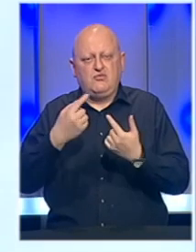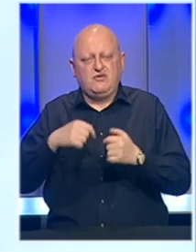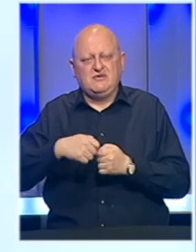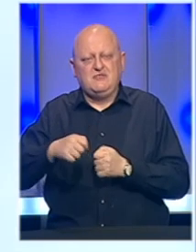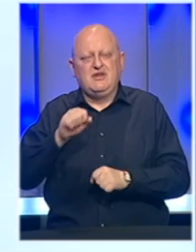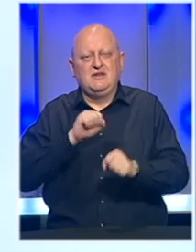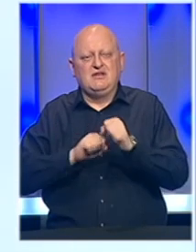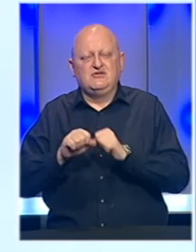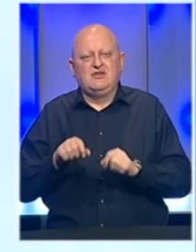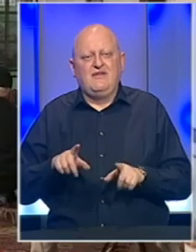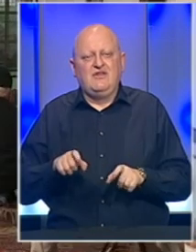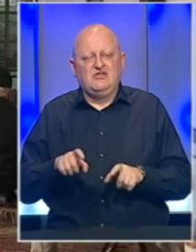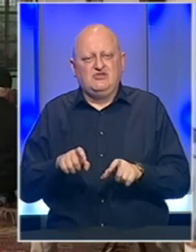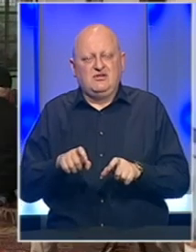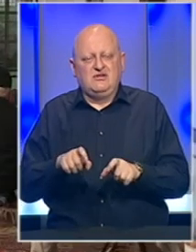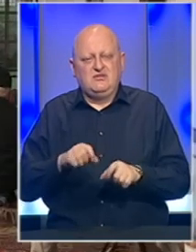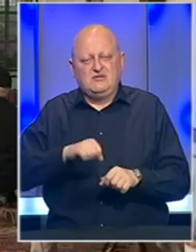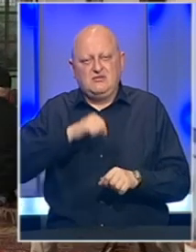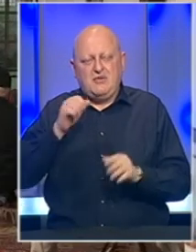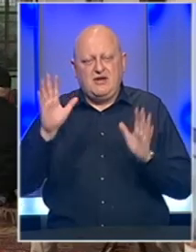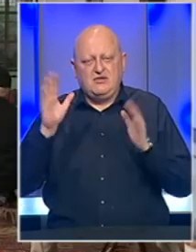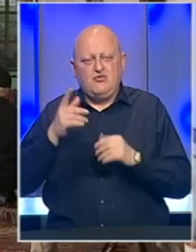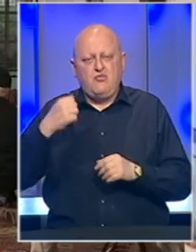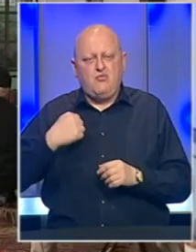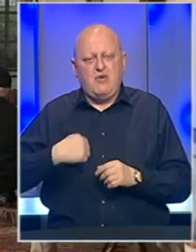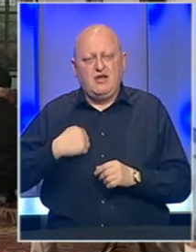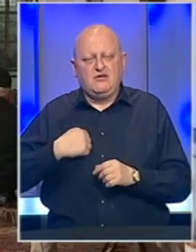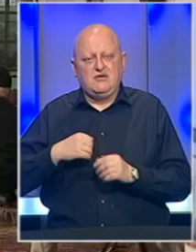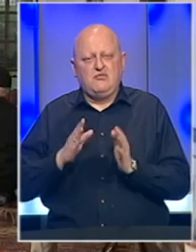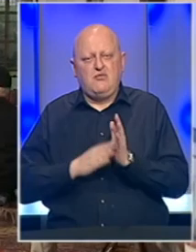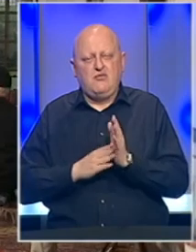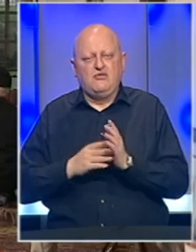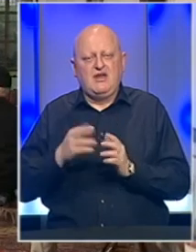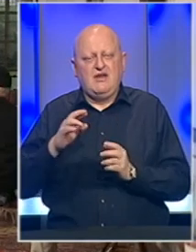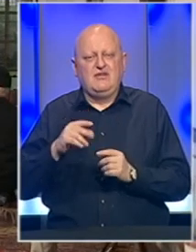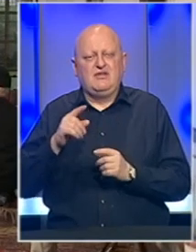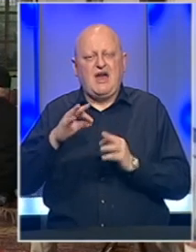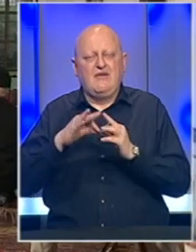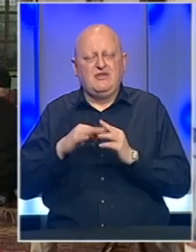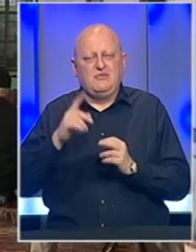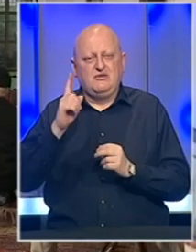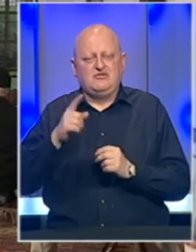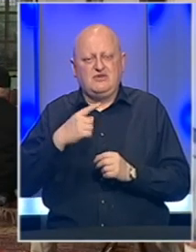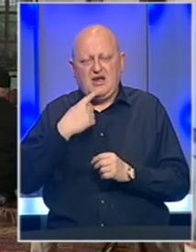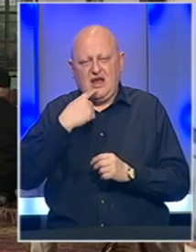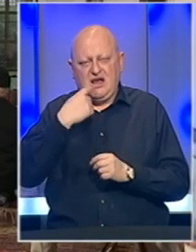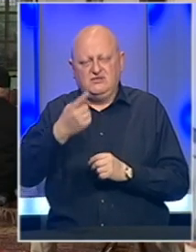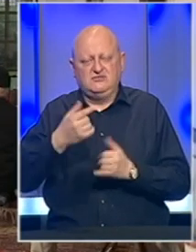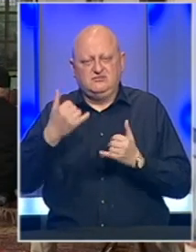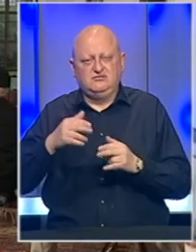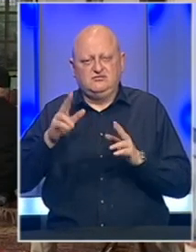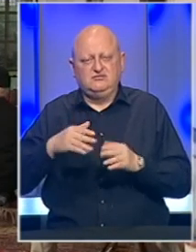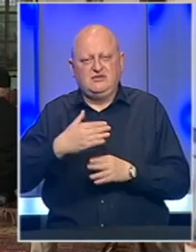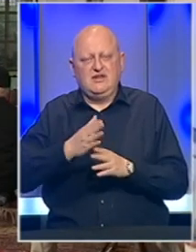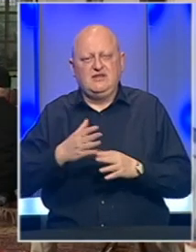mjere zaštite od koronavirusa. Bajram namaz u Banja Luci predvodio je muftija Nusret Efendija Abdibegović, poručivši da danas treba